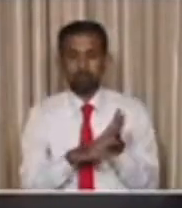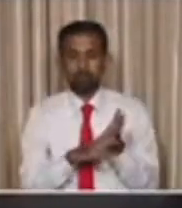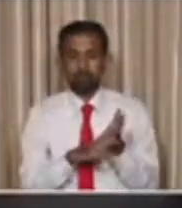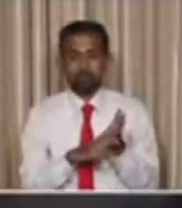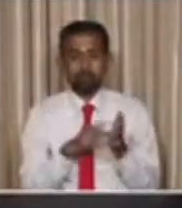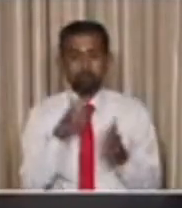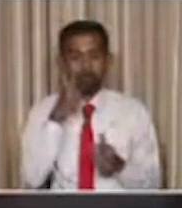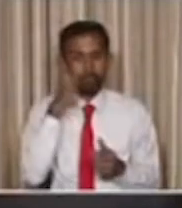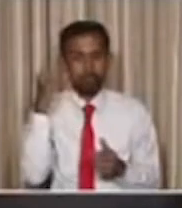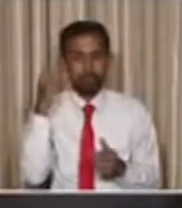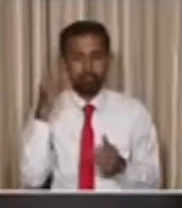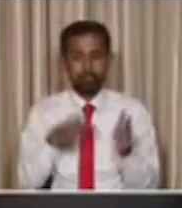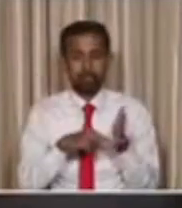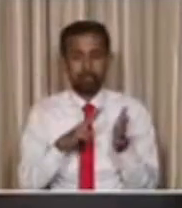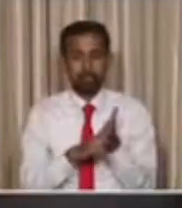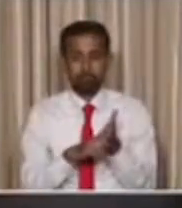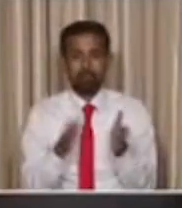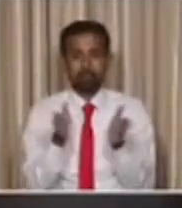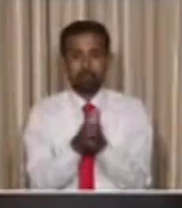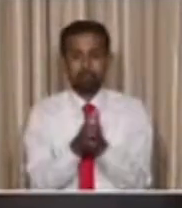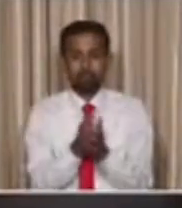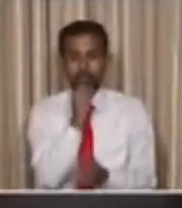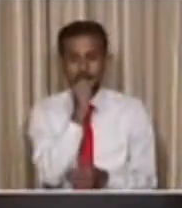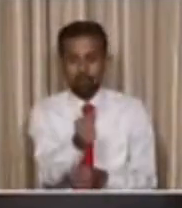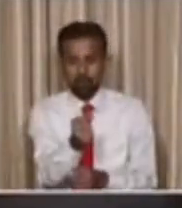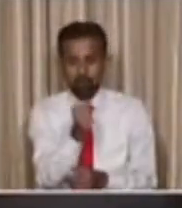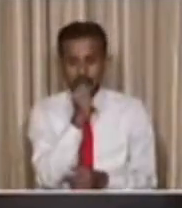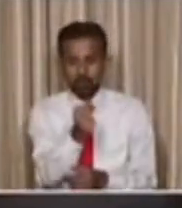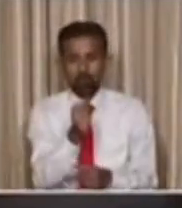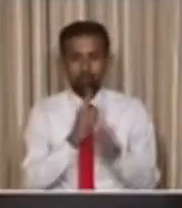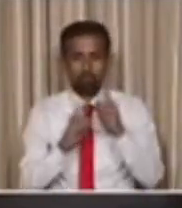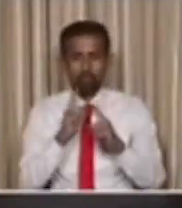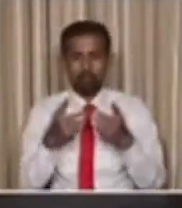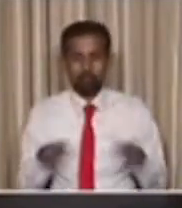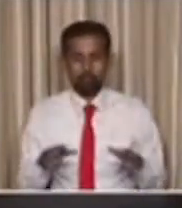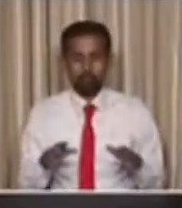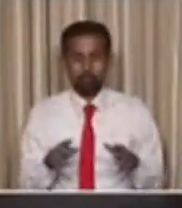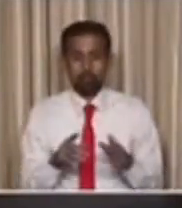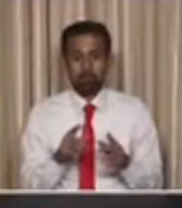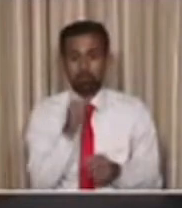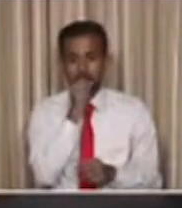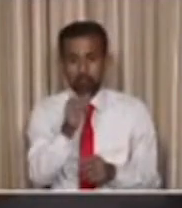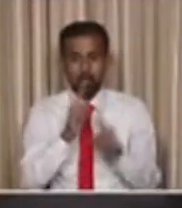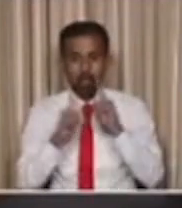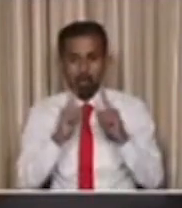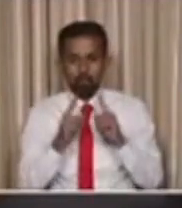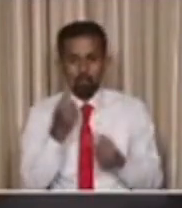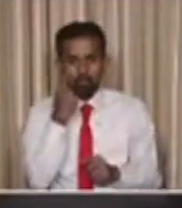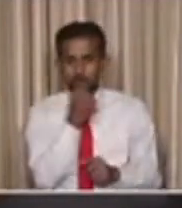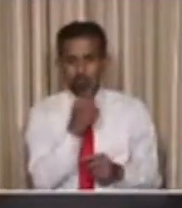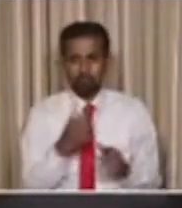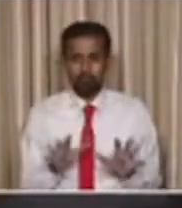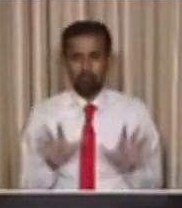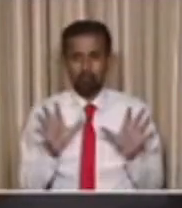ජර්මනි කියන රූපවාහිනි ආයතනයේ සම්මුඛ සාකච්ඡාවක් පවත්වනවා. ඒ සම්මුඛ සාකච්ඡාව පවත්වනකොට මට පුදුම